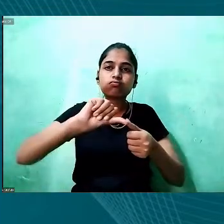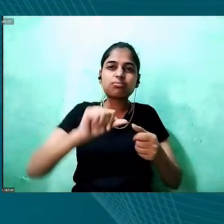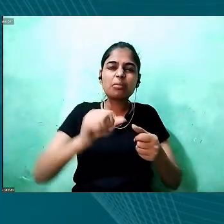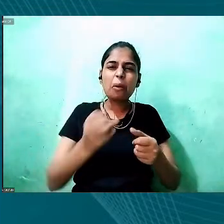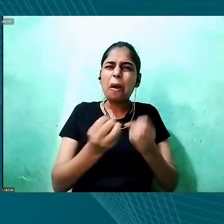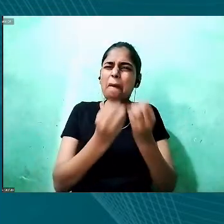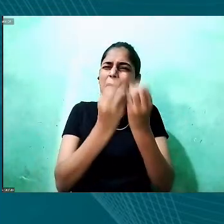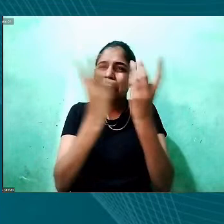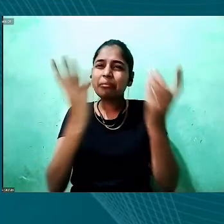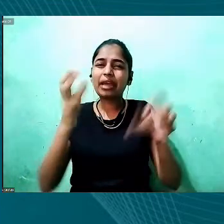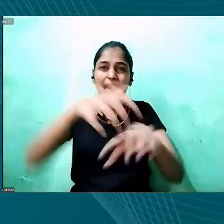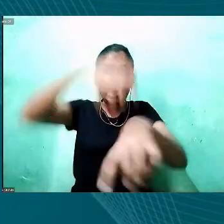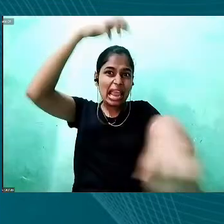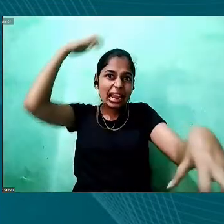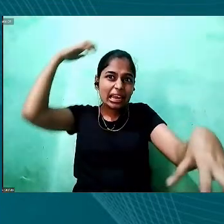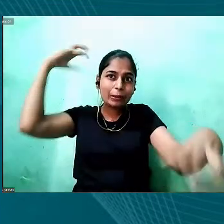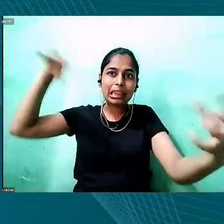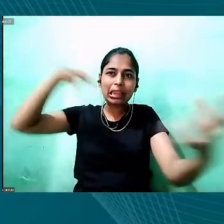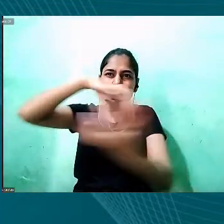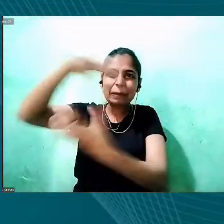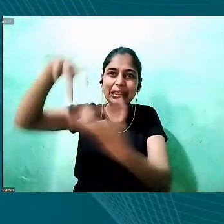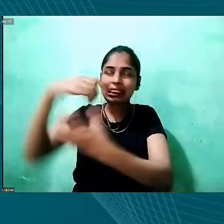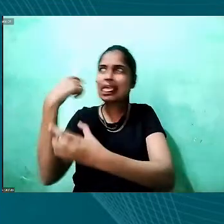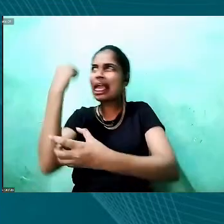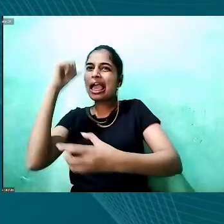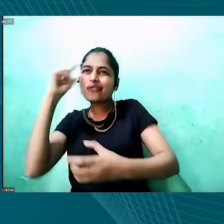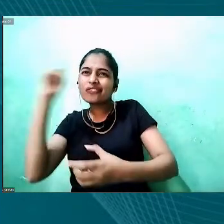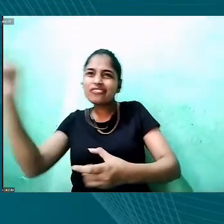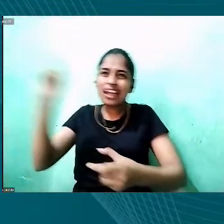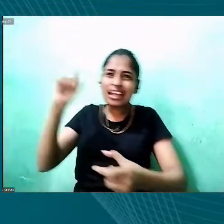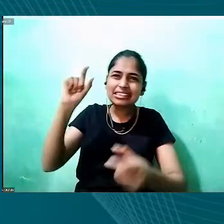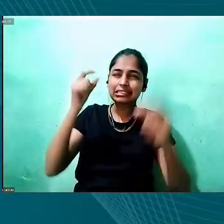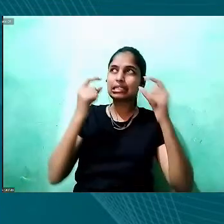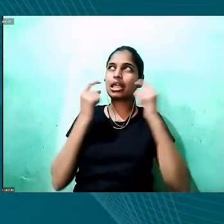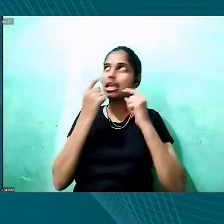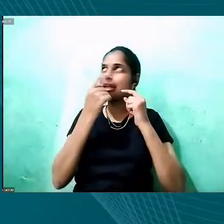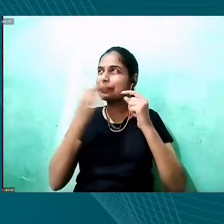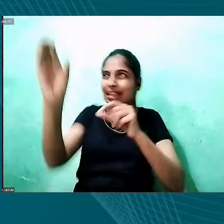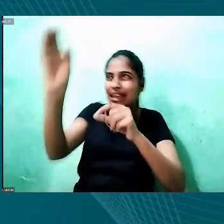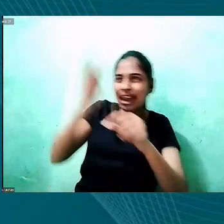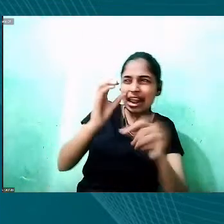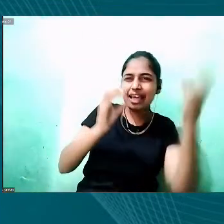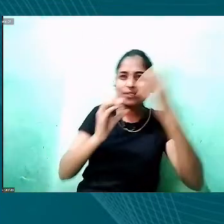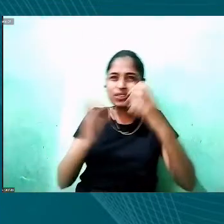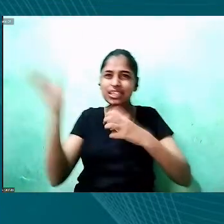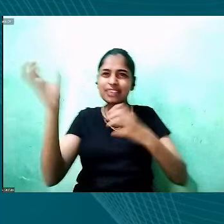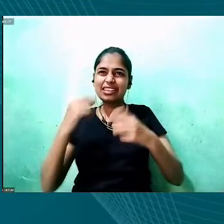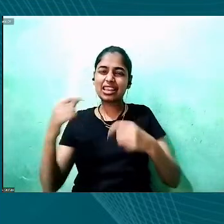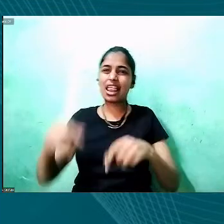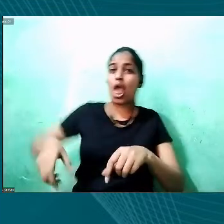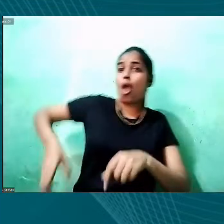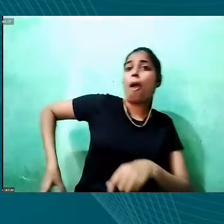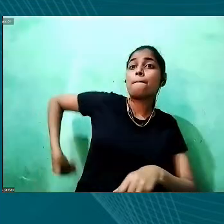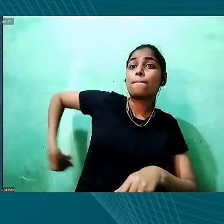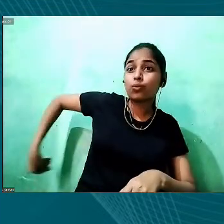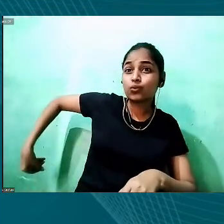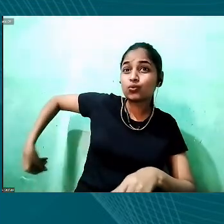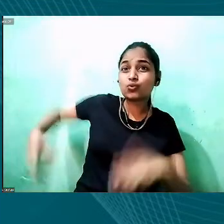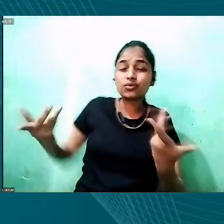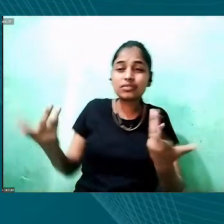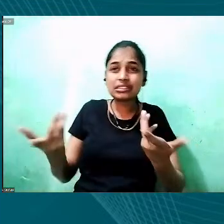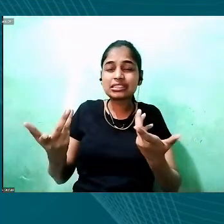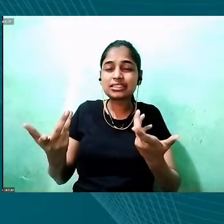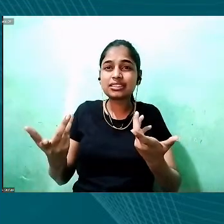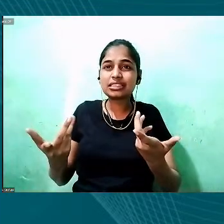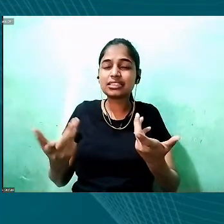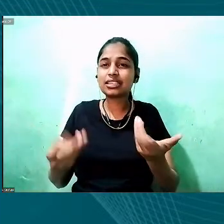आप इसे एक छोटा ड्रैगन भी कह सकते हैं, एक बड़ी स्क्विरल भी कह सकते हैं, या फिर नेवला अगर आपने देखा हो तो